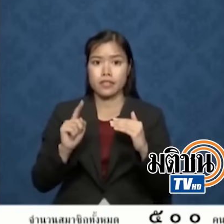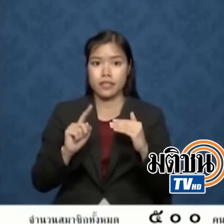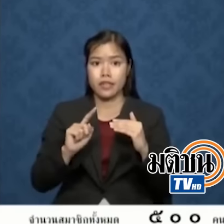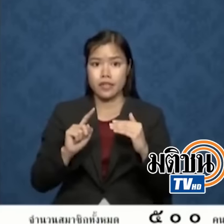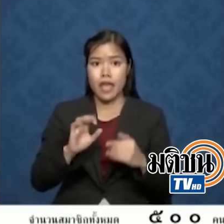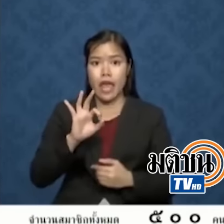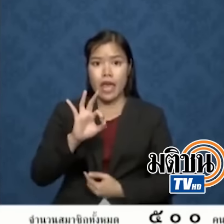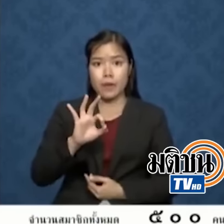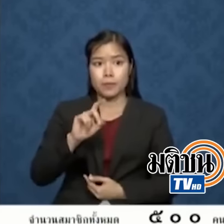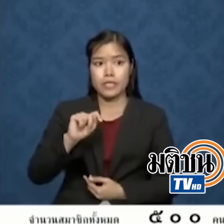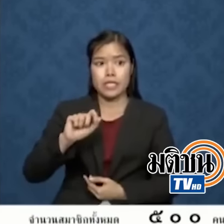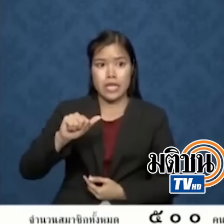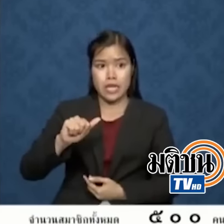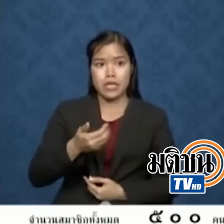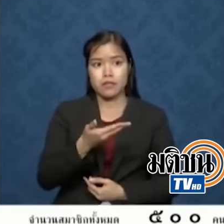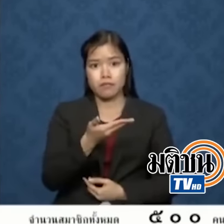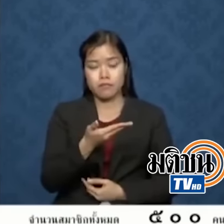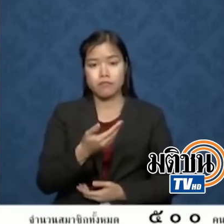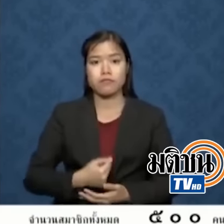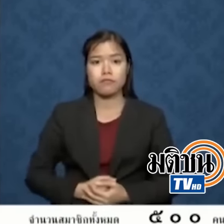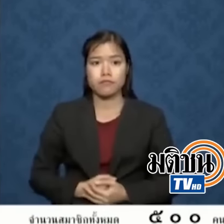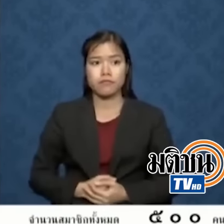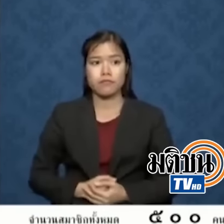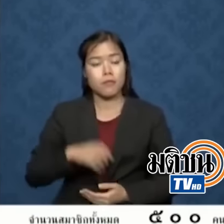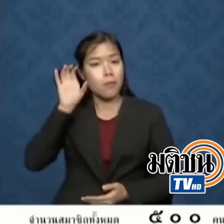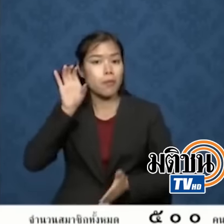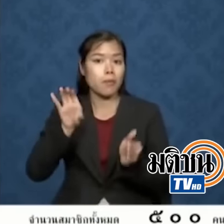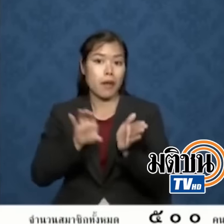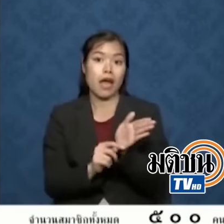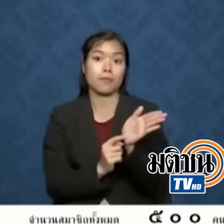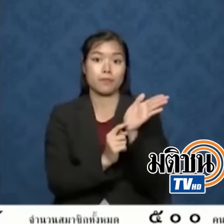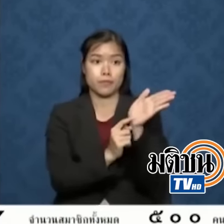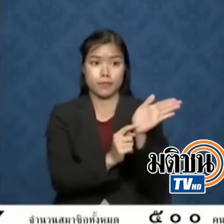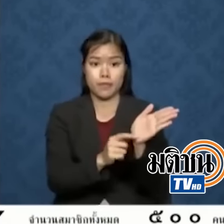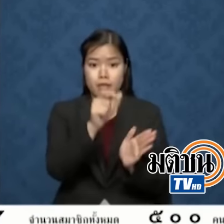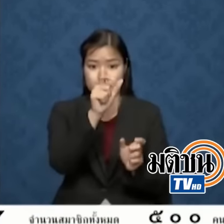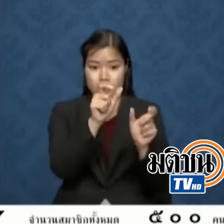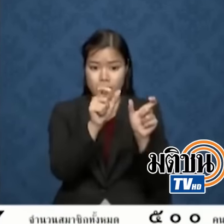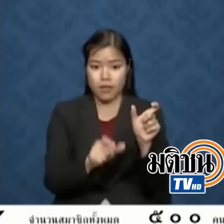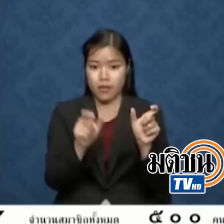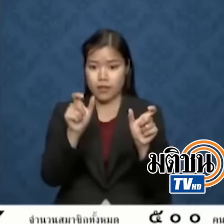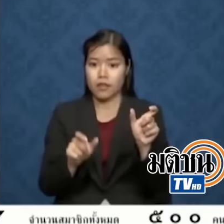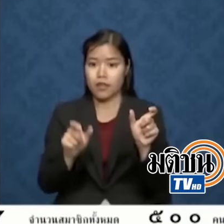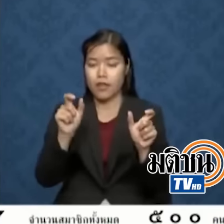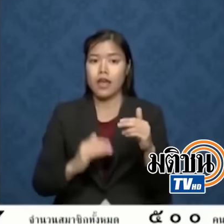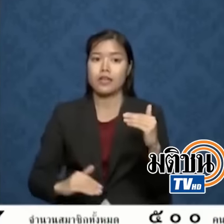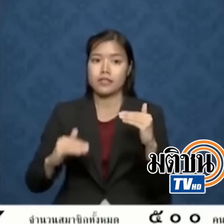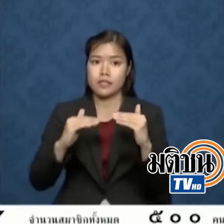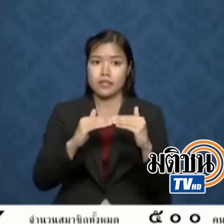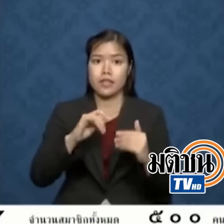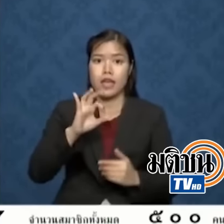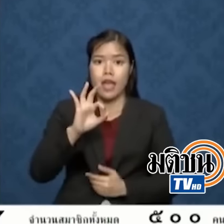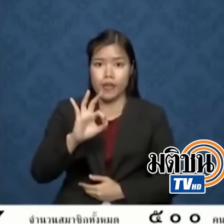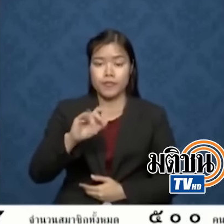FTA ท่านโชว์ภาพนี้ขึ้นมาครับแล้วท่านก็บอกว่าที่เราบอกว่าการใช้สิทธิจาก FTA